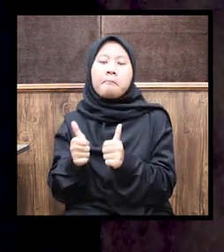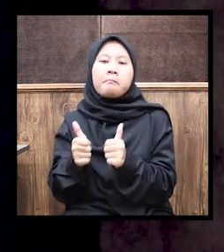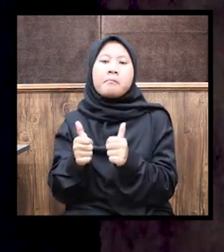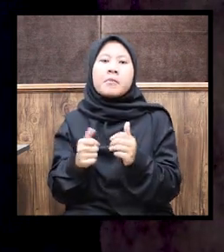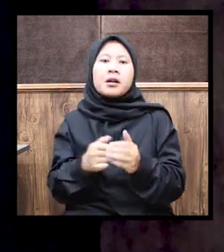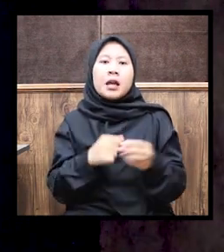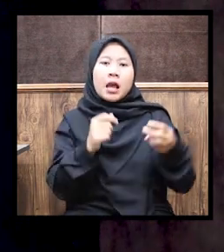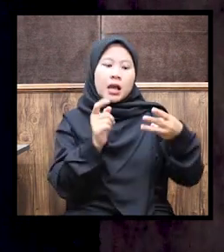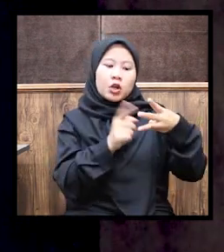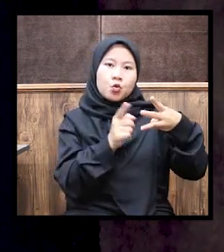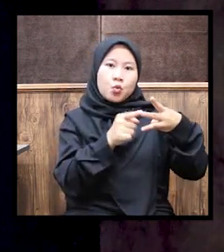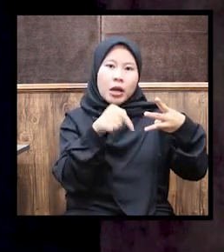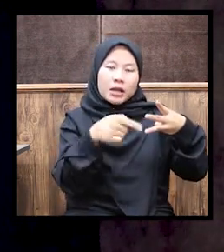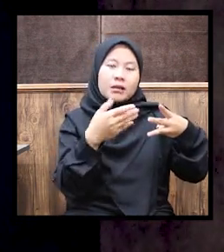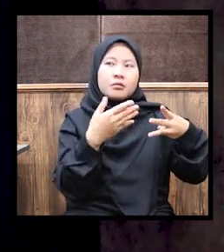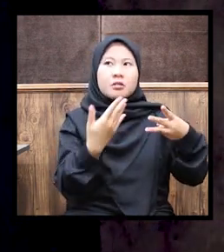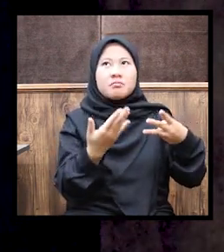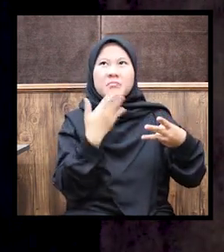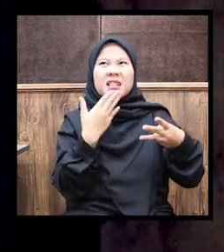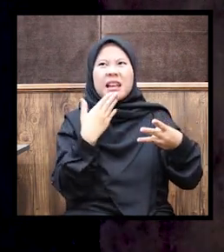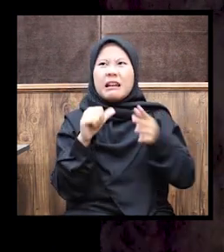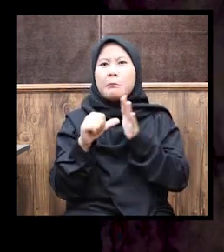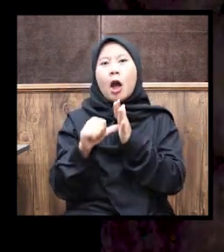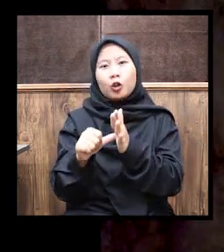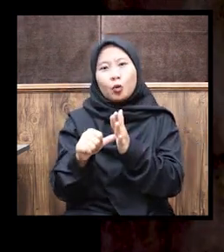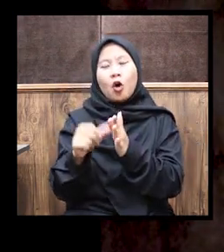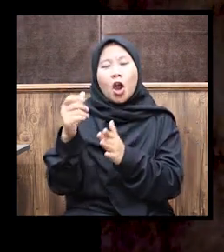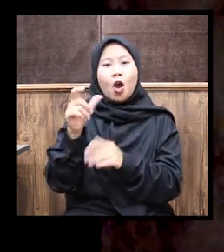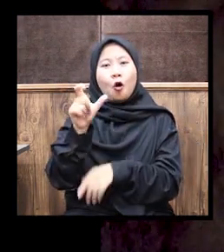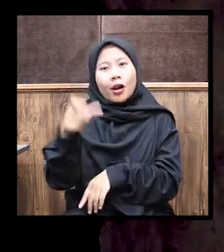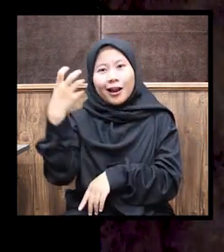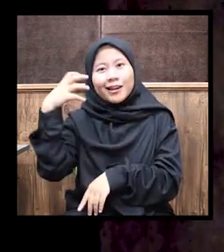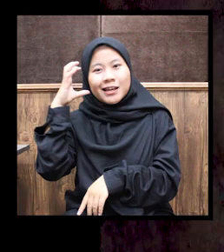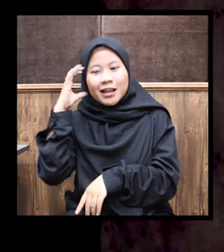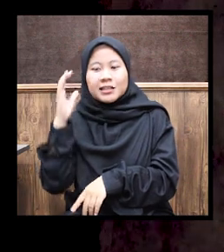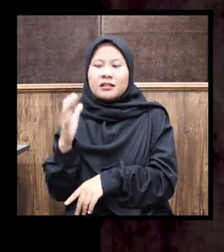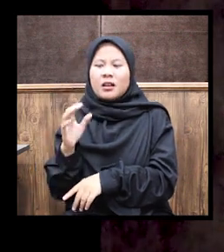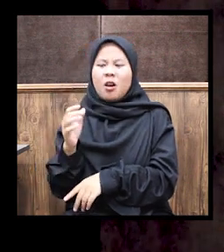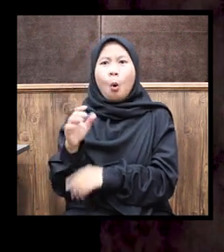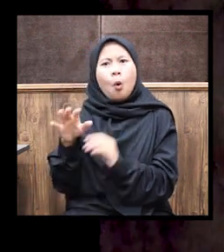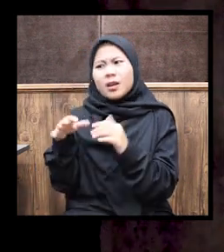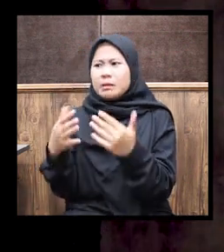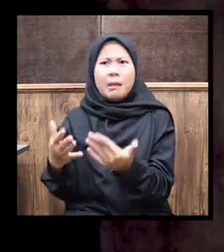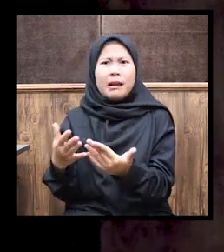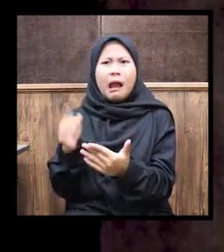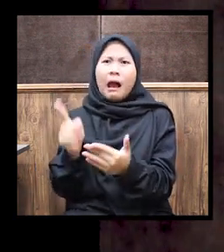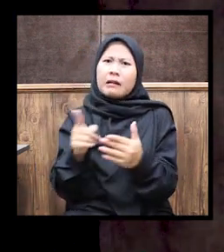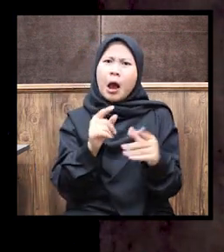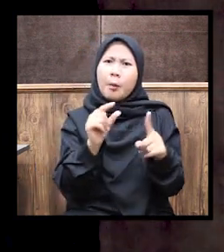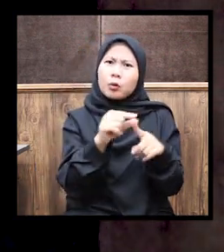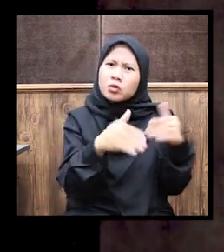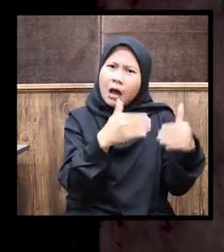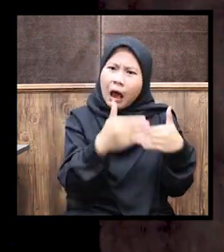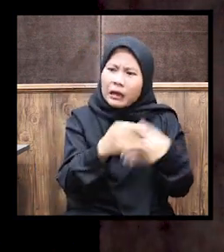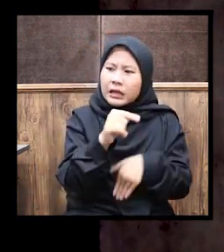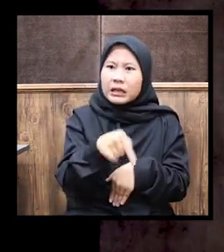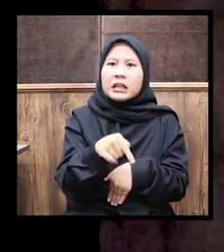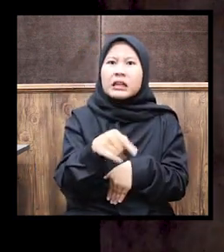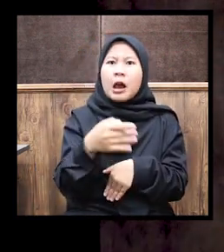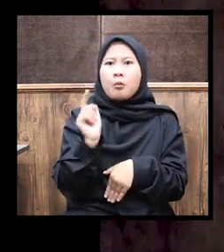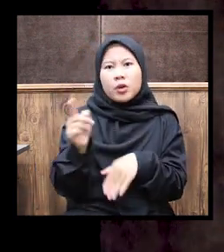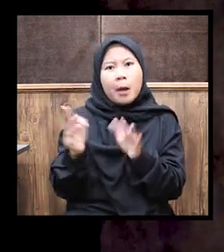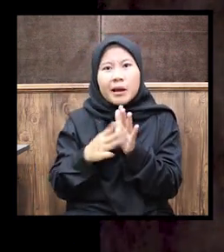dibantu dengan dinas dari kami bagaimana ini ada perusahaan ini ee bisa disambungkan di jembatani seperti